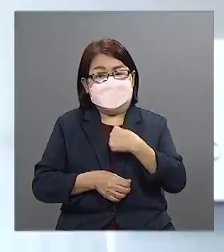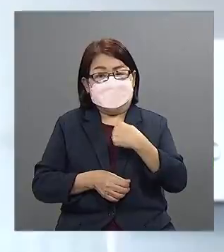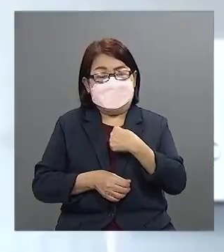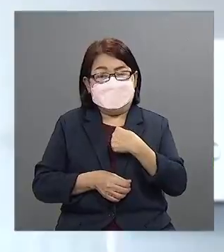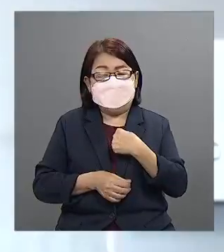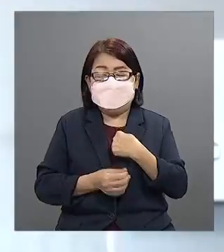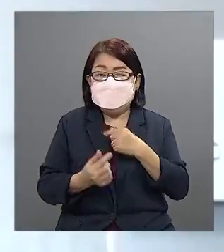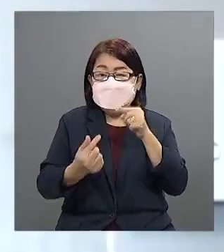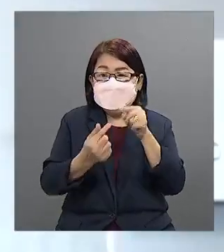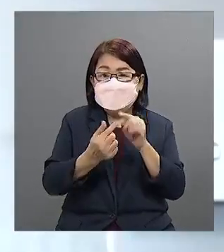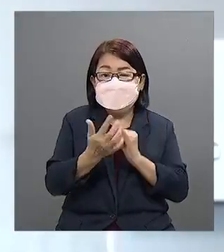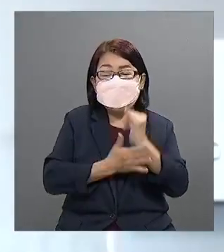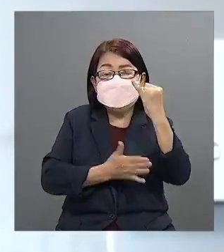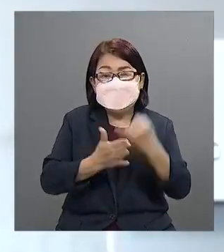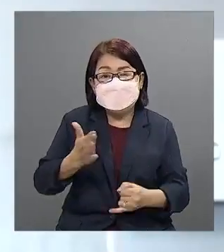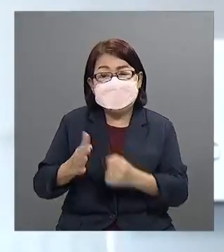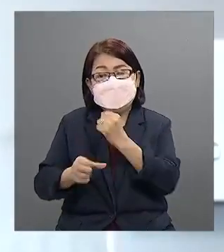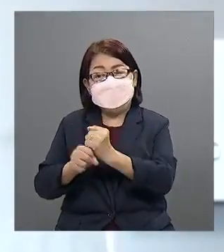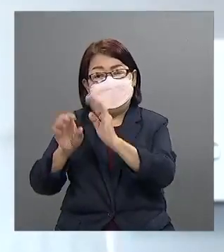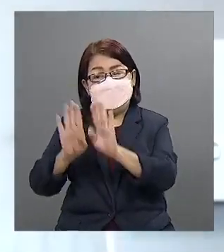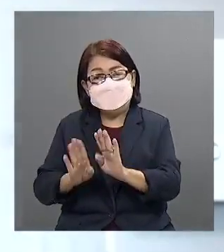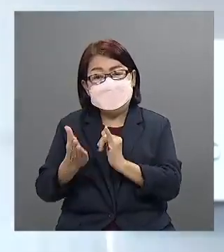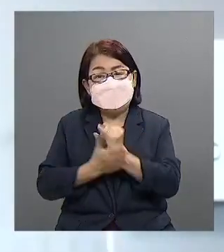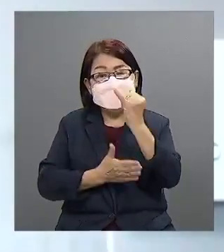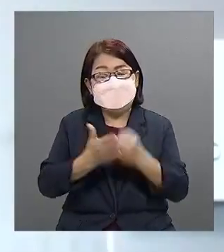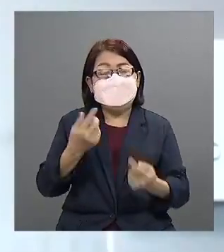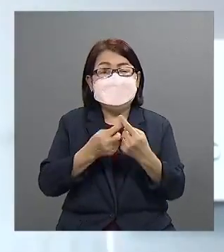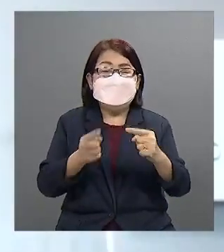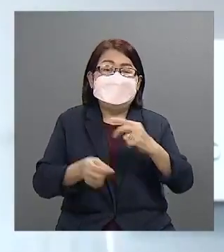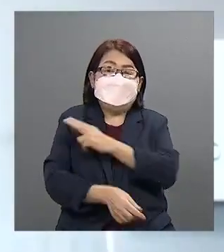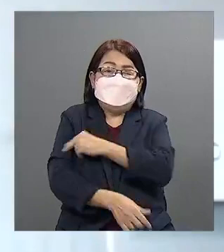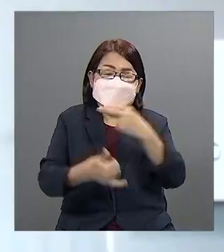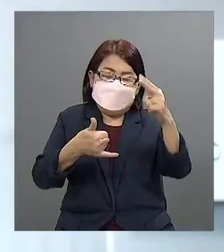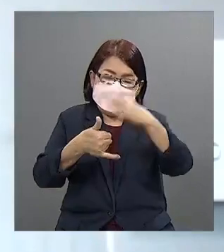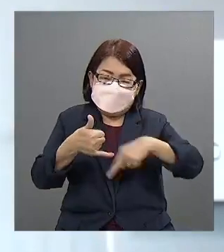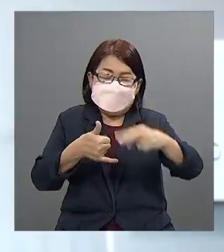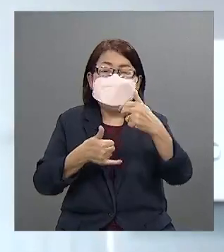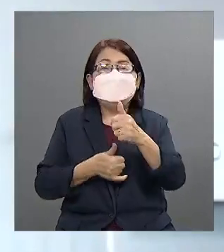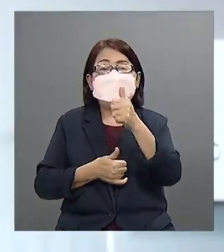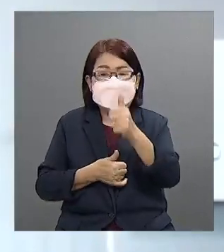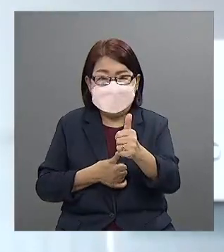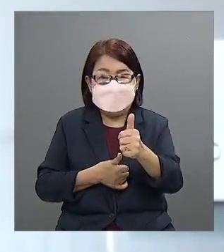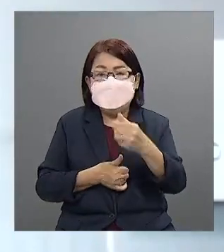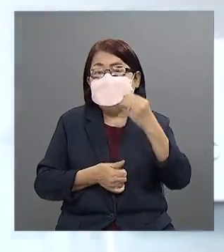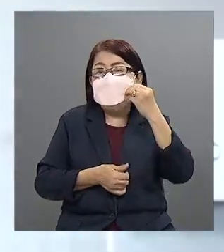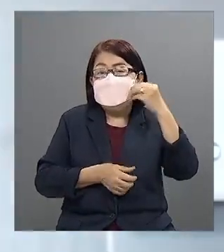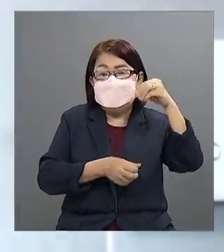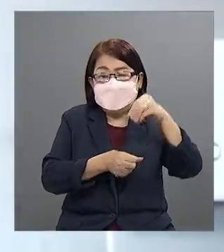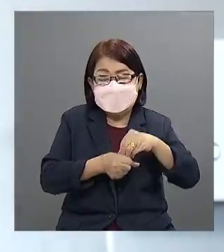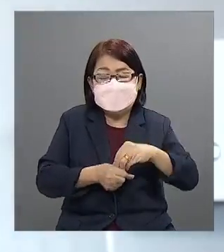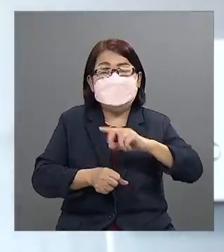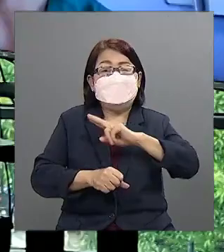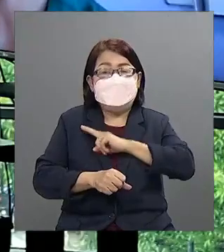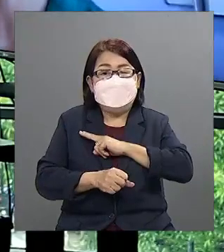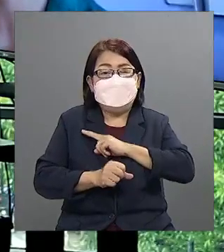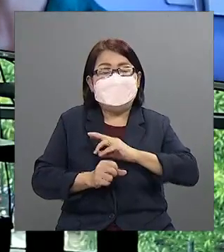แล้วก็ถ้าแค่พิจารณาแล้วว่าโอ้คนไข้น่าจะปลอดภัยสามารถฟื้นฟูตัวเองได้ที่บ้านเนี่ยเราก็จะให้คำแนะนำคนไ